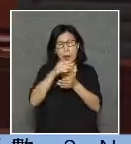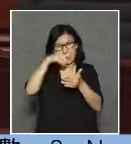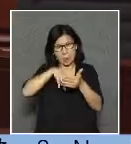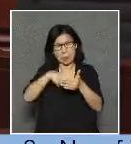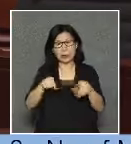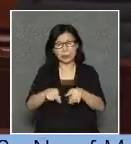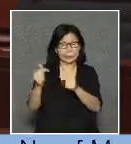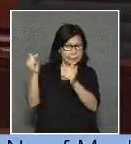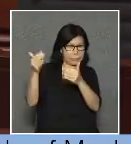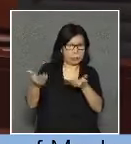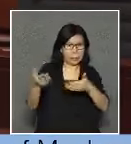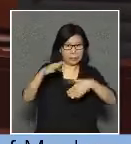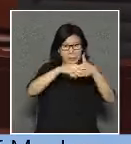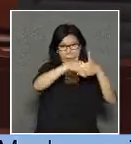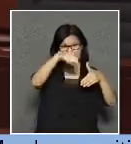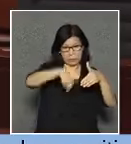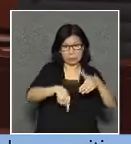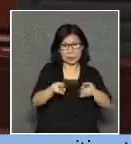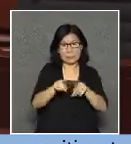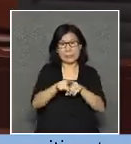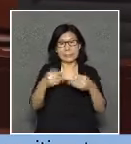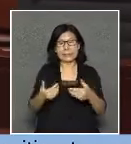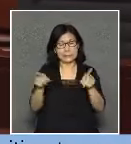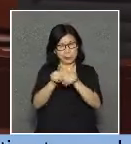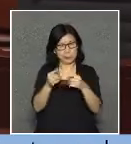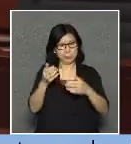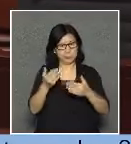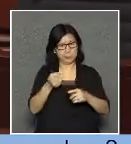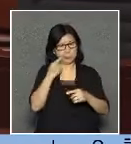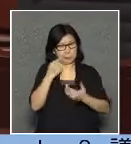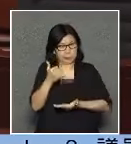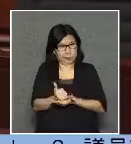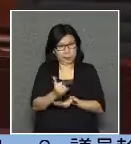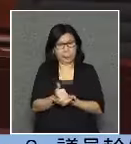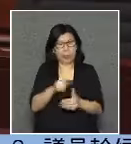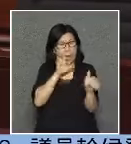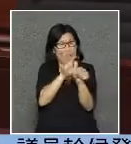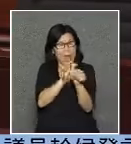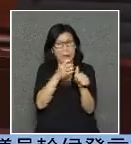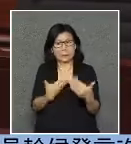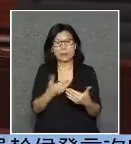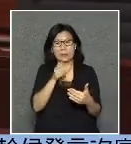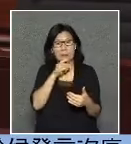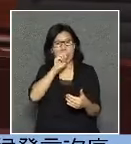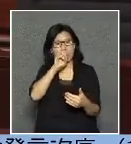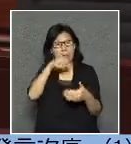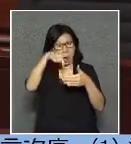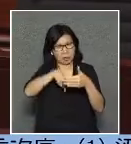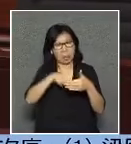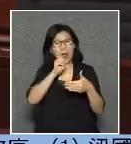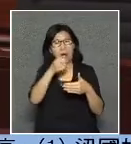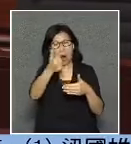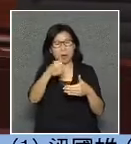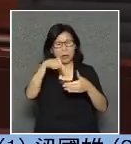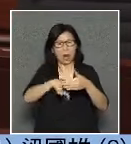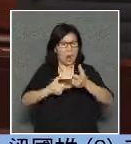為香港人服務，今日義正詞嚴是譴責那些口惠而實不至，